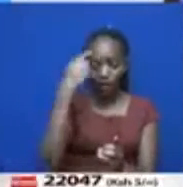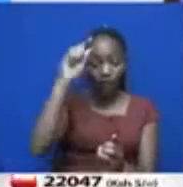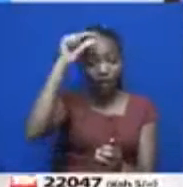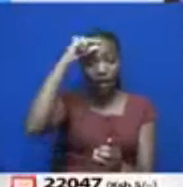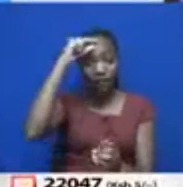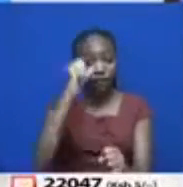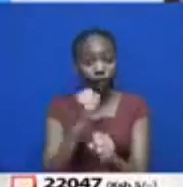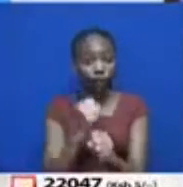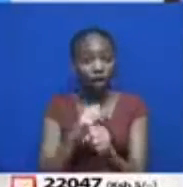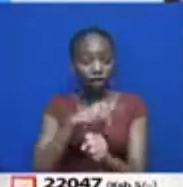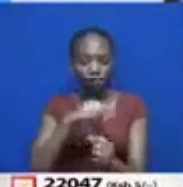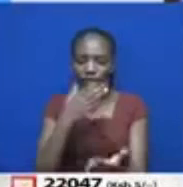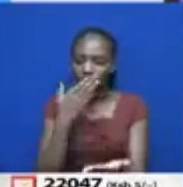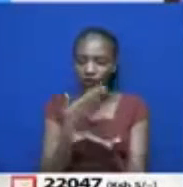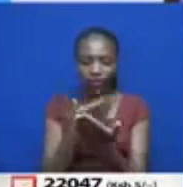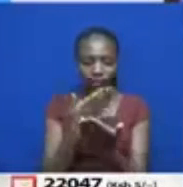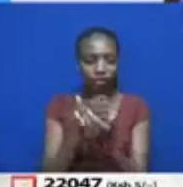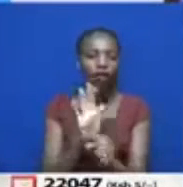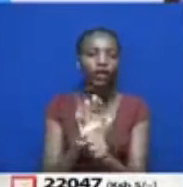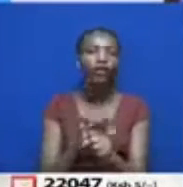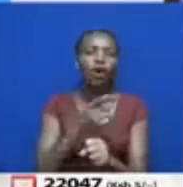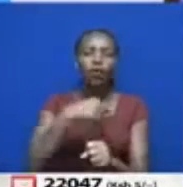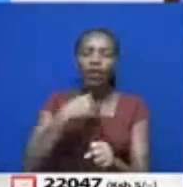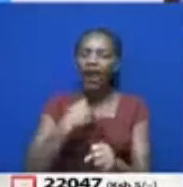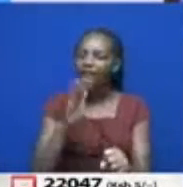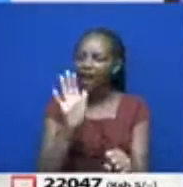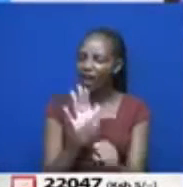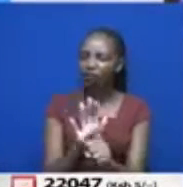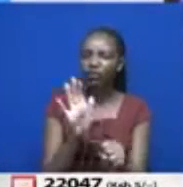appreciate. We have a lot of things in common.